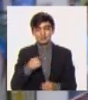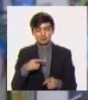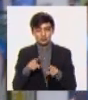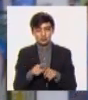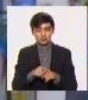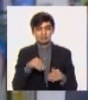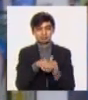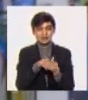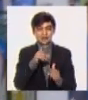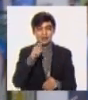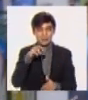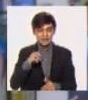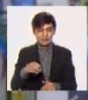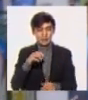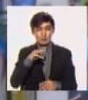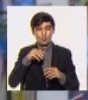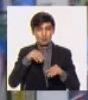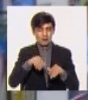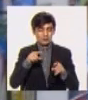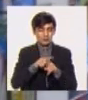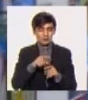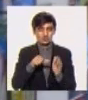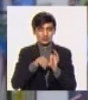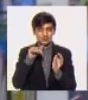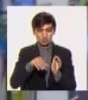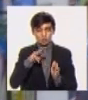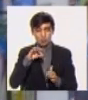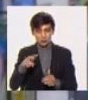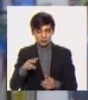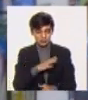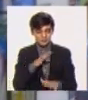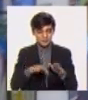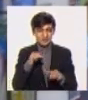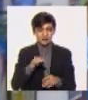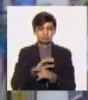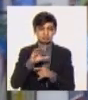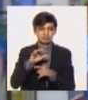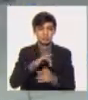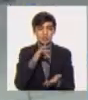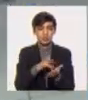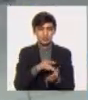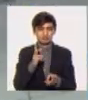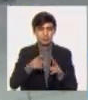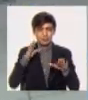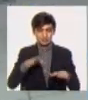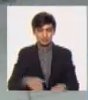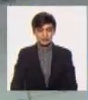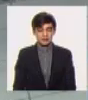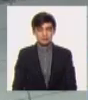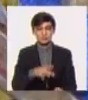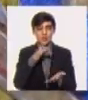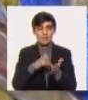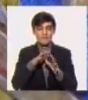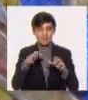пополнили запасы дотационной муки на 6 тысяч тонн и отпускаем ее в городские пекарни. Городские власти